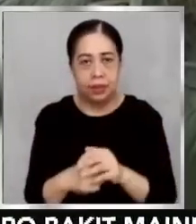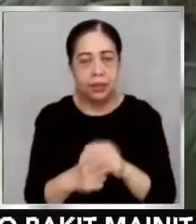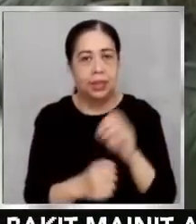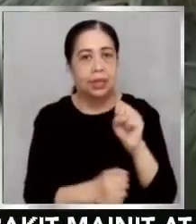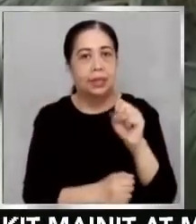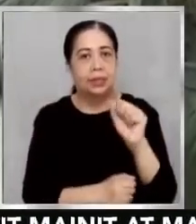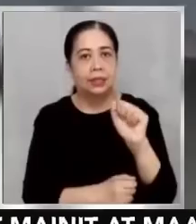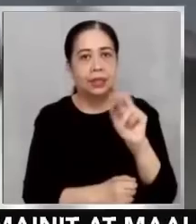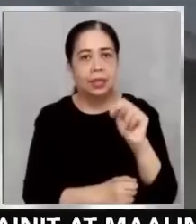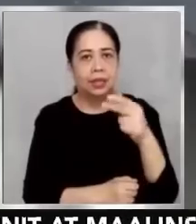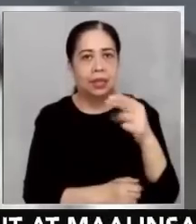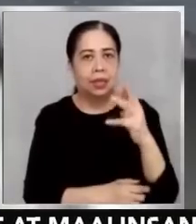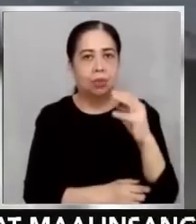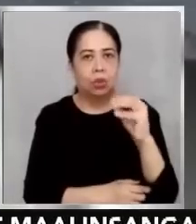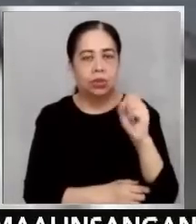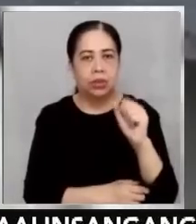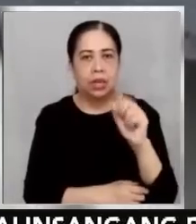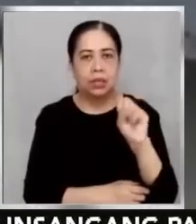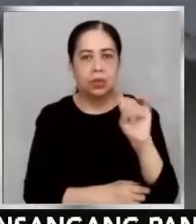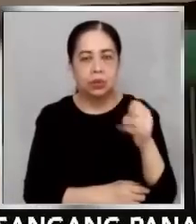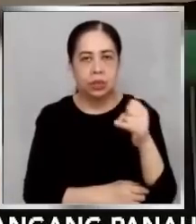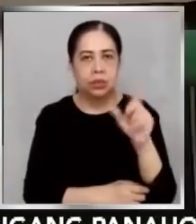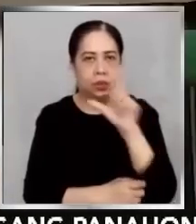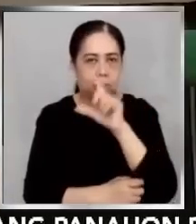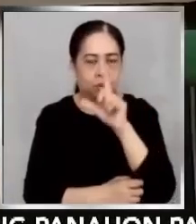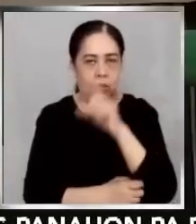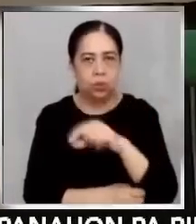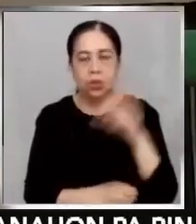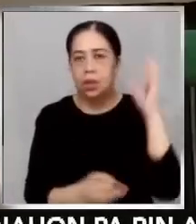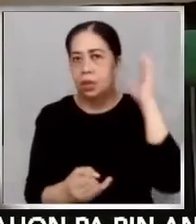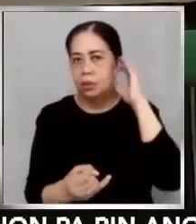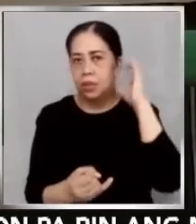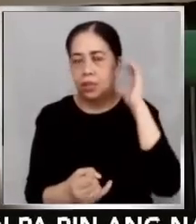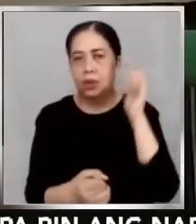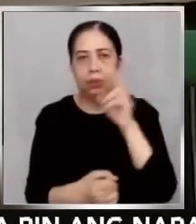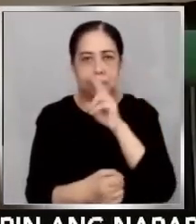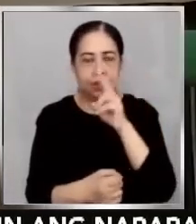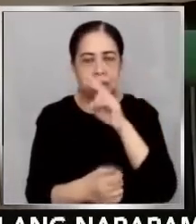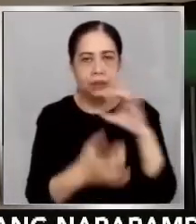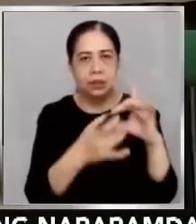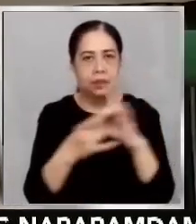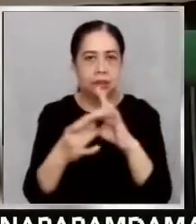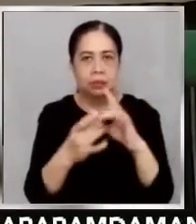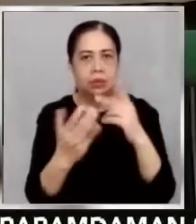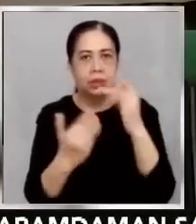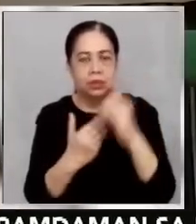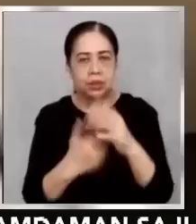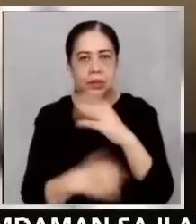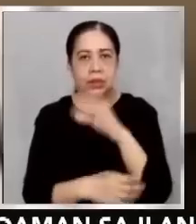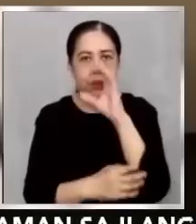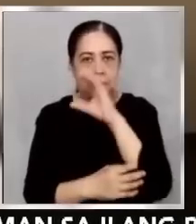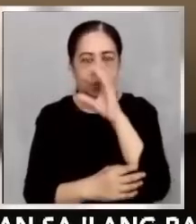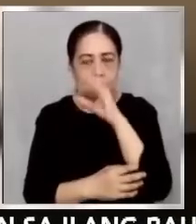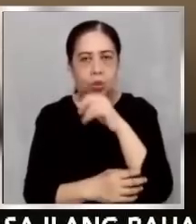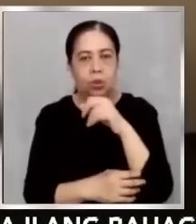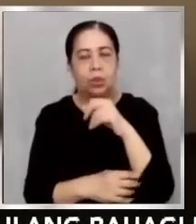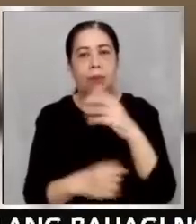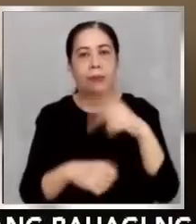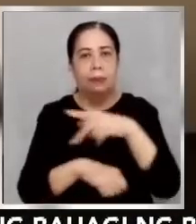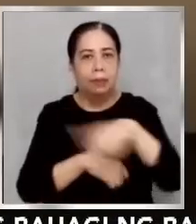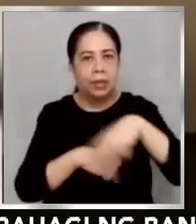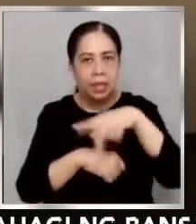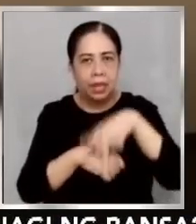sa Luzon, Mindanao Visayas Interconnection Project, at ang Cebu Negros Panay Project 3 na ipinangako